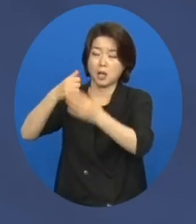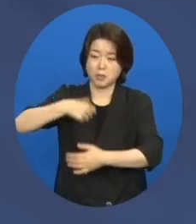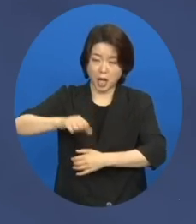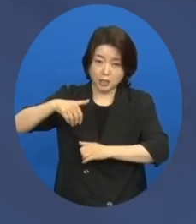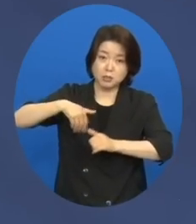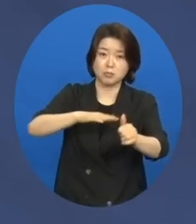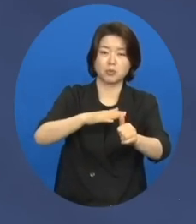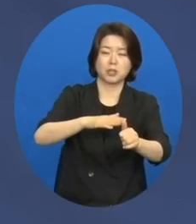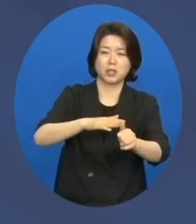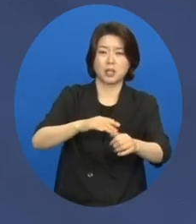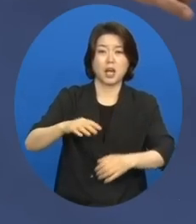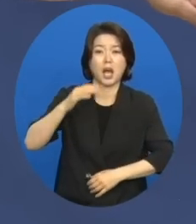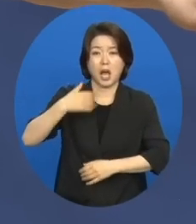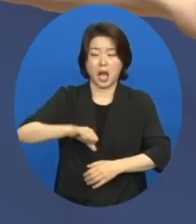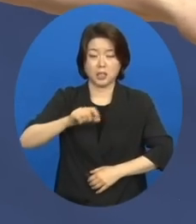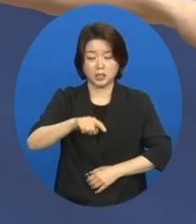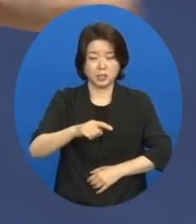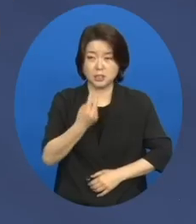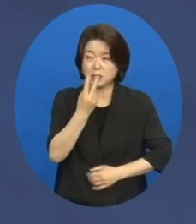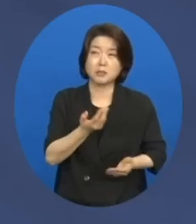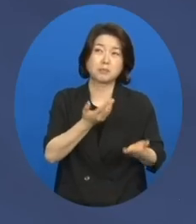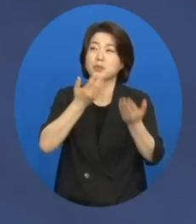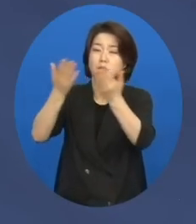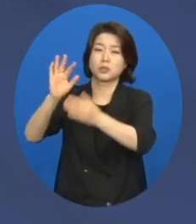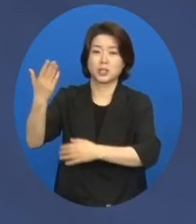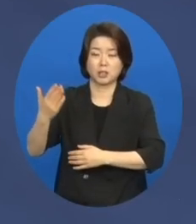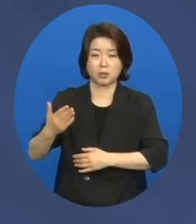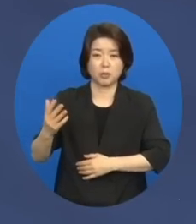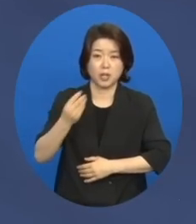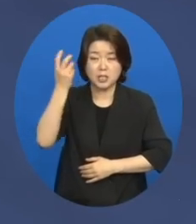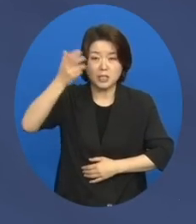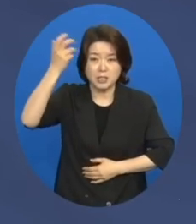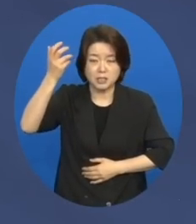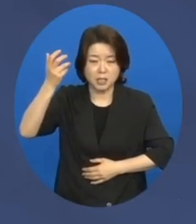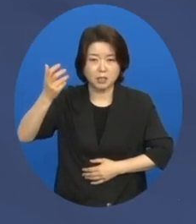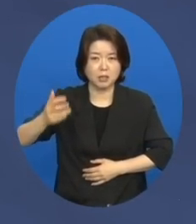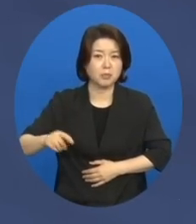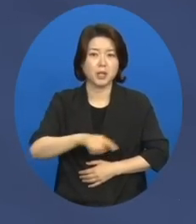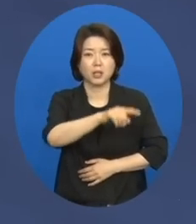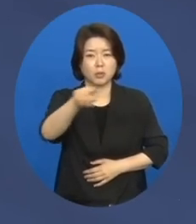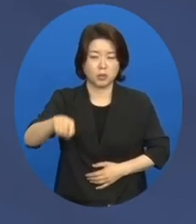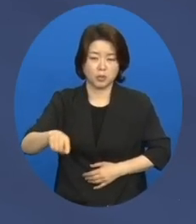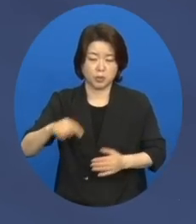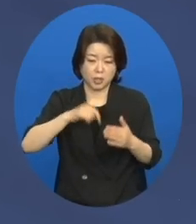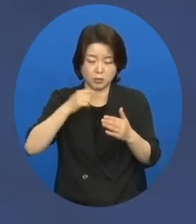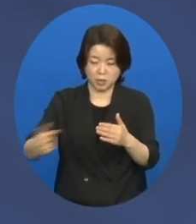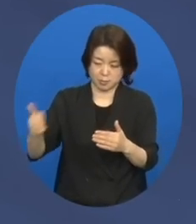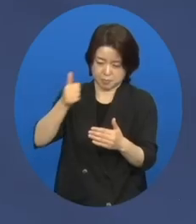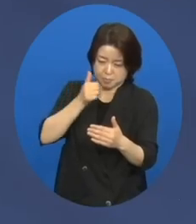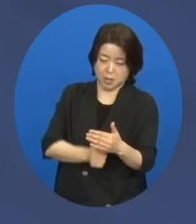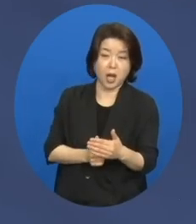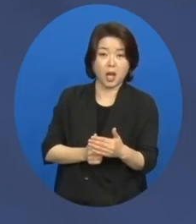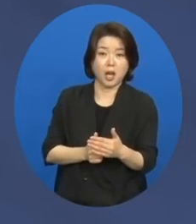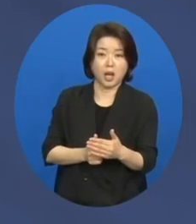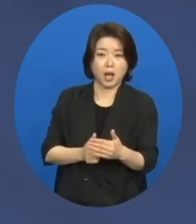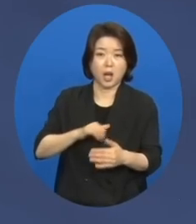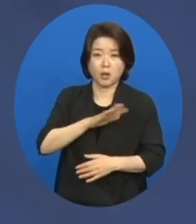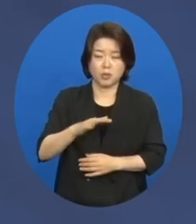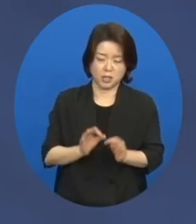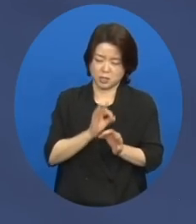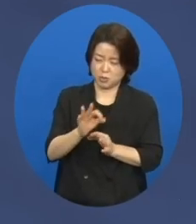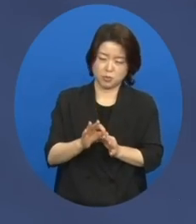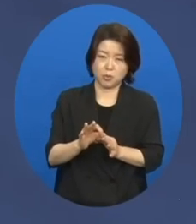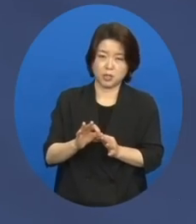했고 아들은 그 생명을 바쳐야 했고 성령님은 아이야 우리 안에 내주하여 오셔서 우리가 영원히